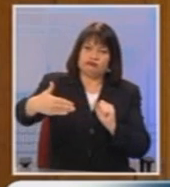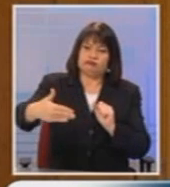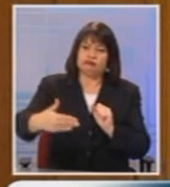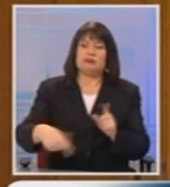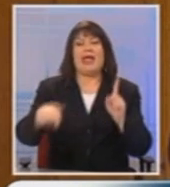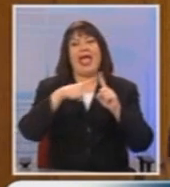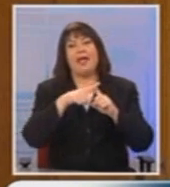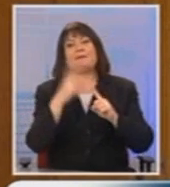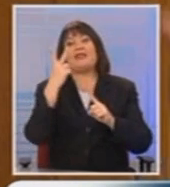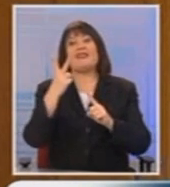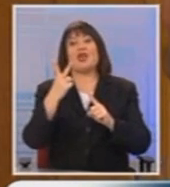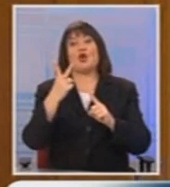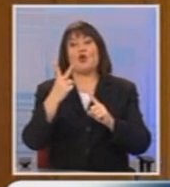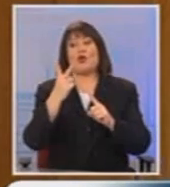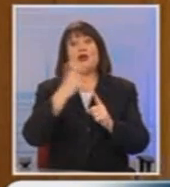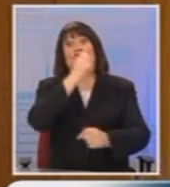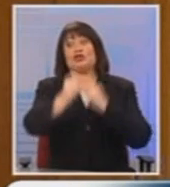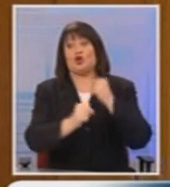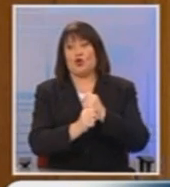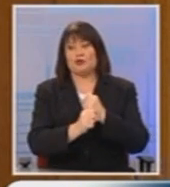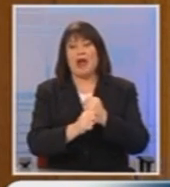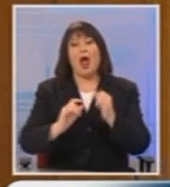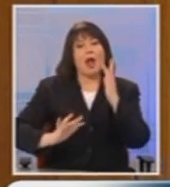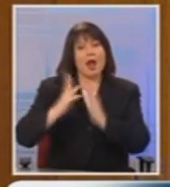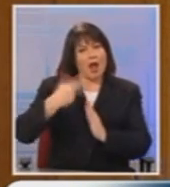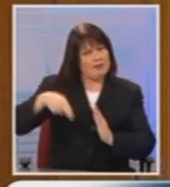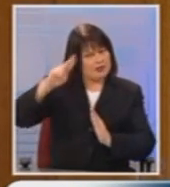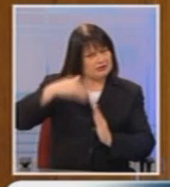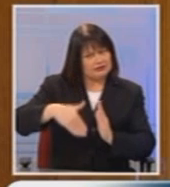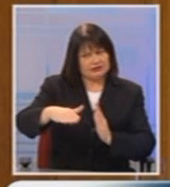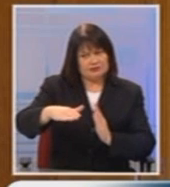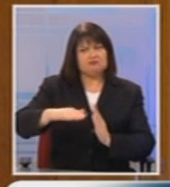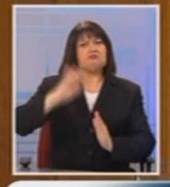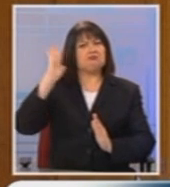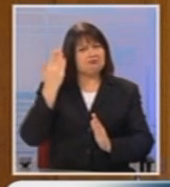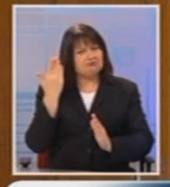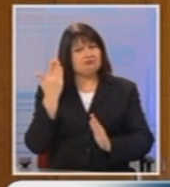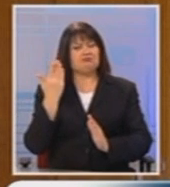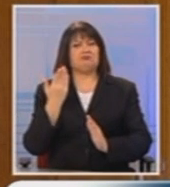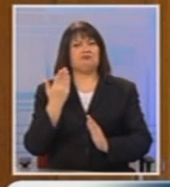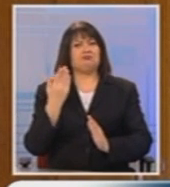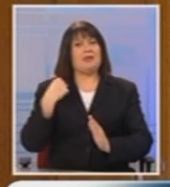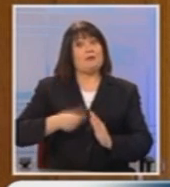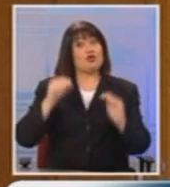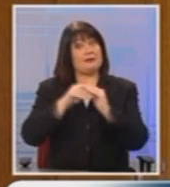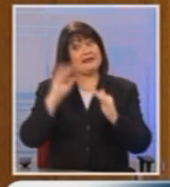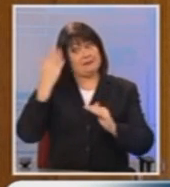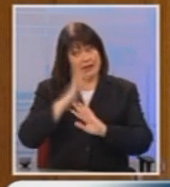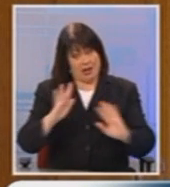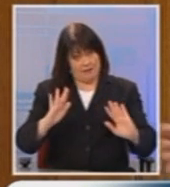επί δύο τουλάχιστον δεκαετίες, παρά τους υψηλούς ρυθμούς ανάπτυξης και παρά τις παλαιότερες υψηλές δημόσιες